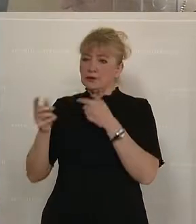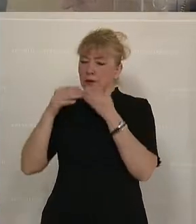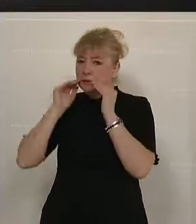Vielen Dank.